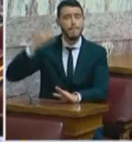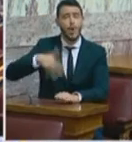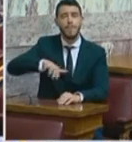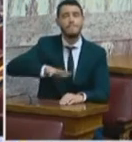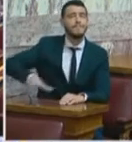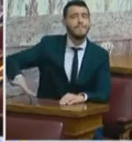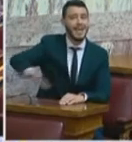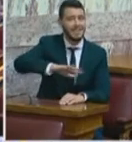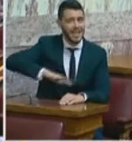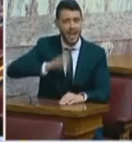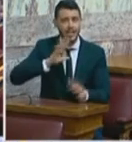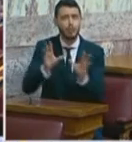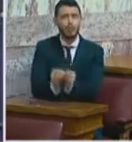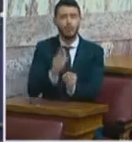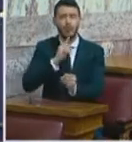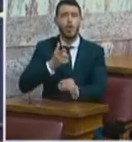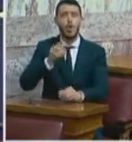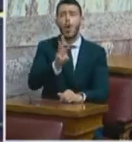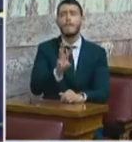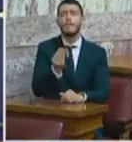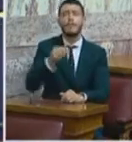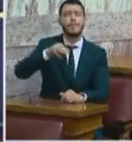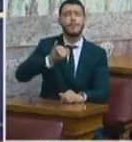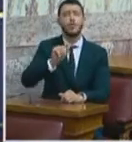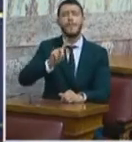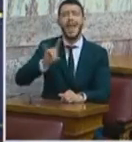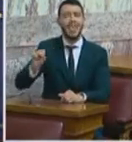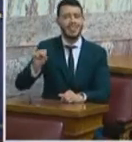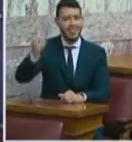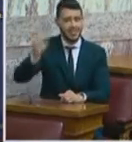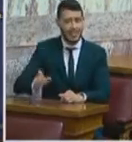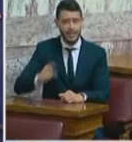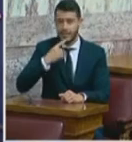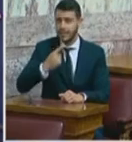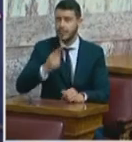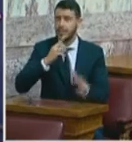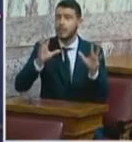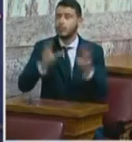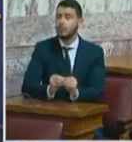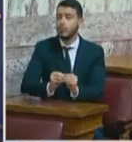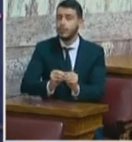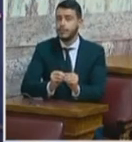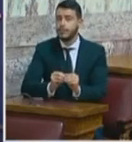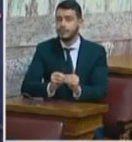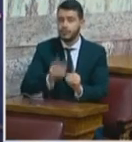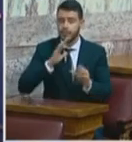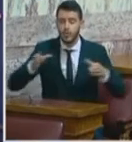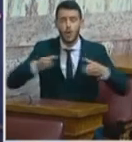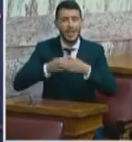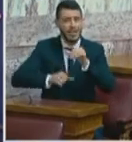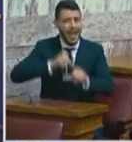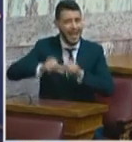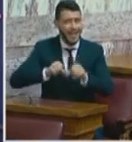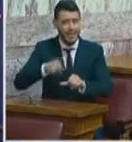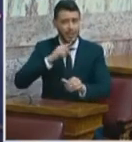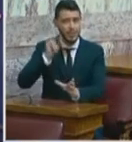τον κύριο Ψωμιάδη. Διότι ορθώς λέτε ότι ψήφισε στις εκλογές ανάδειξης αρχηγού στο Κίνημα Αλλαγής, αλλά πριν από 10 μέρες